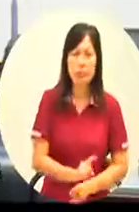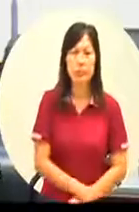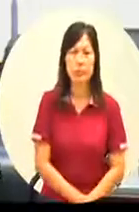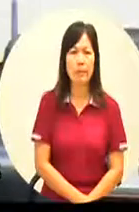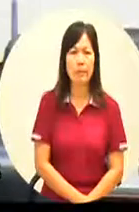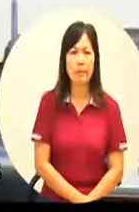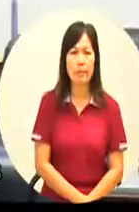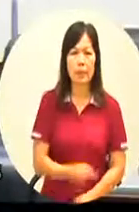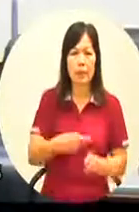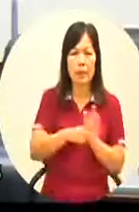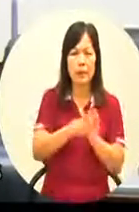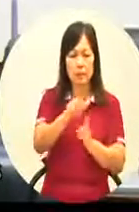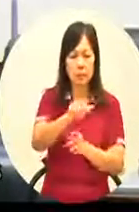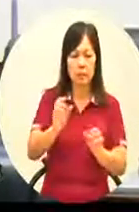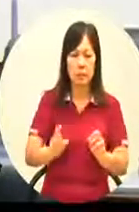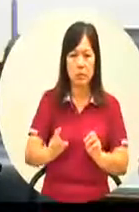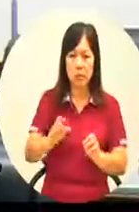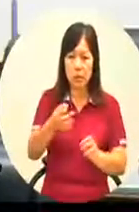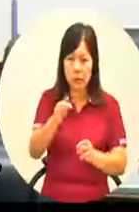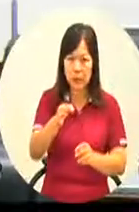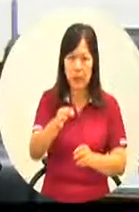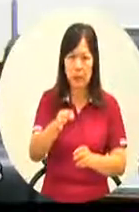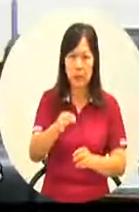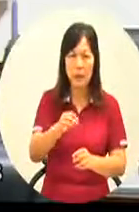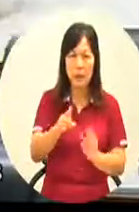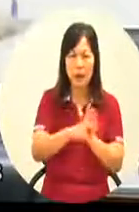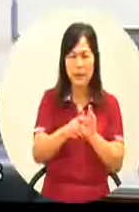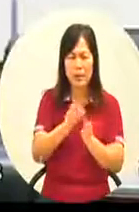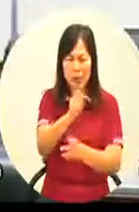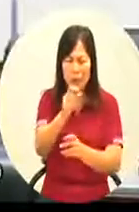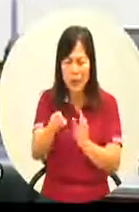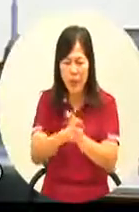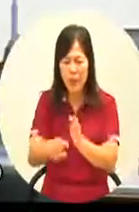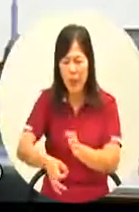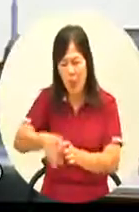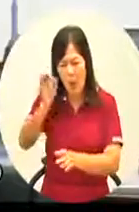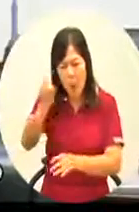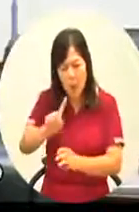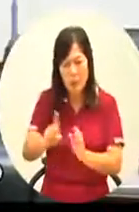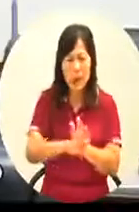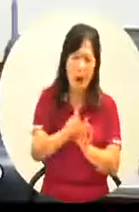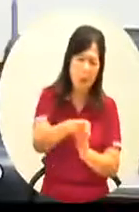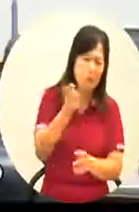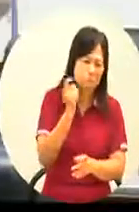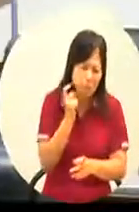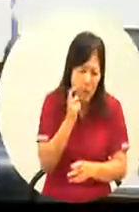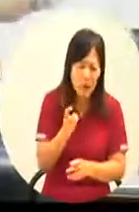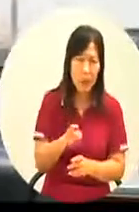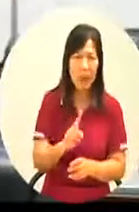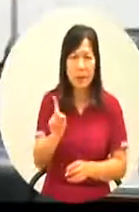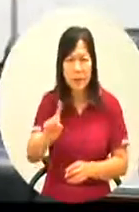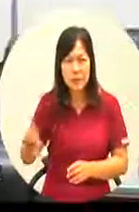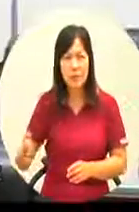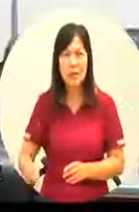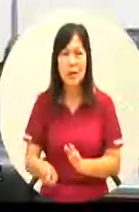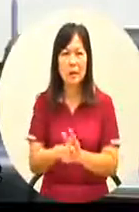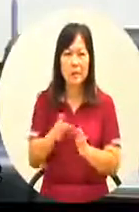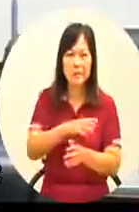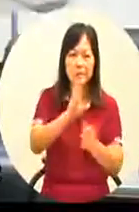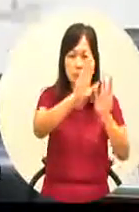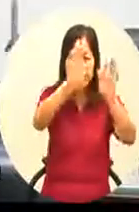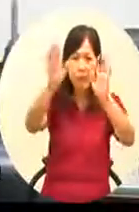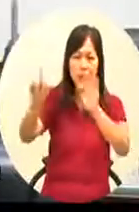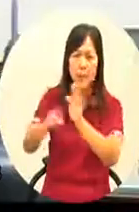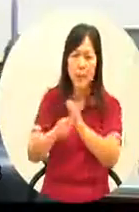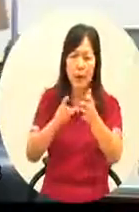应该是物价。嘿，你计小，你讲买间货买了贵，买了假，你那我知道你那妈的，这个什么张贴已经